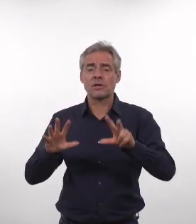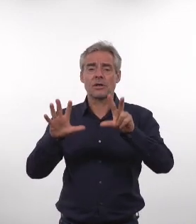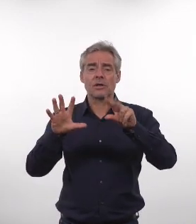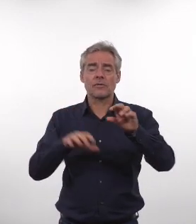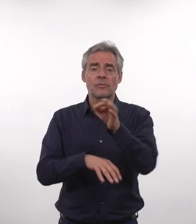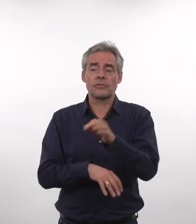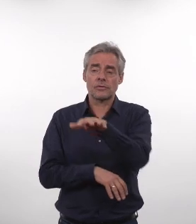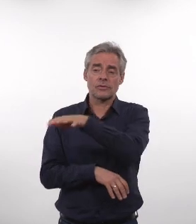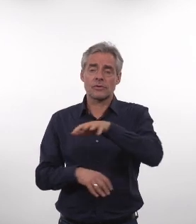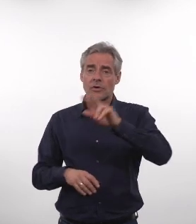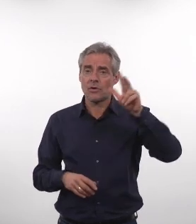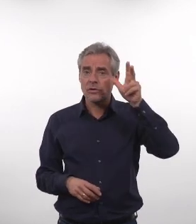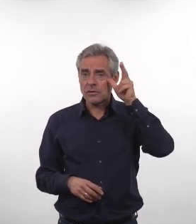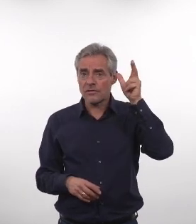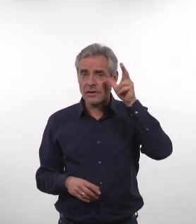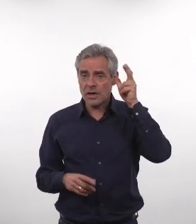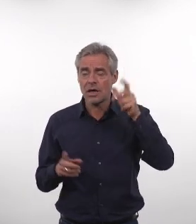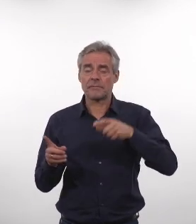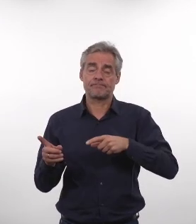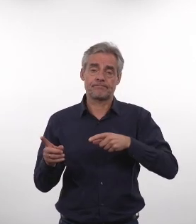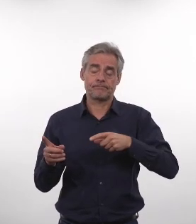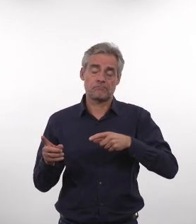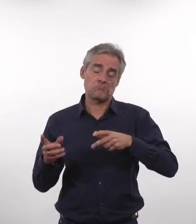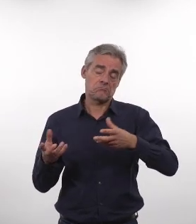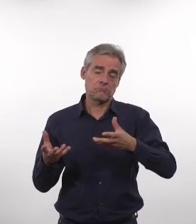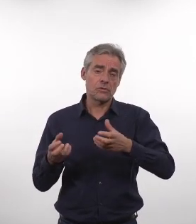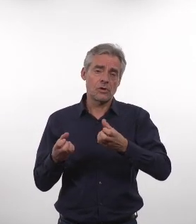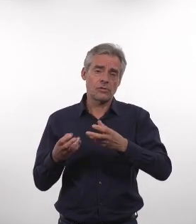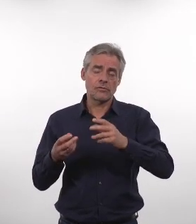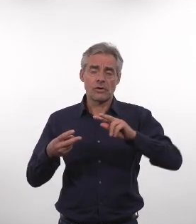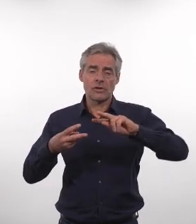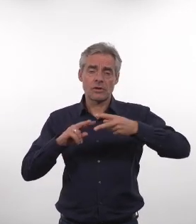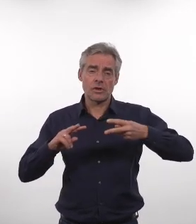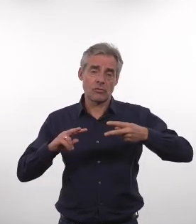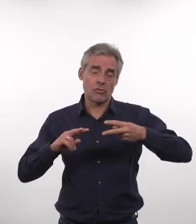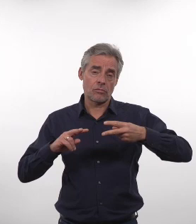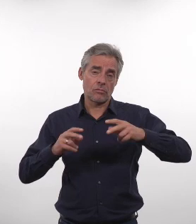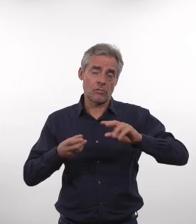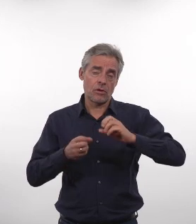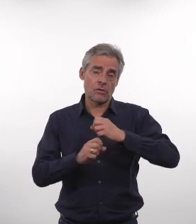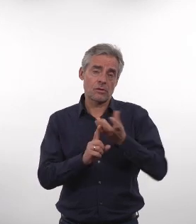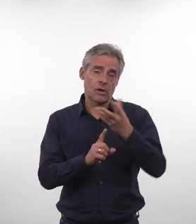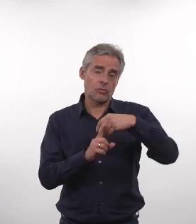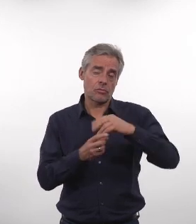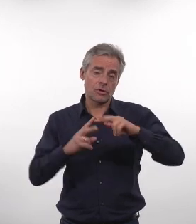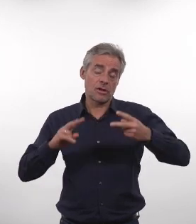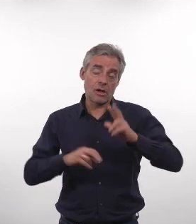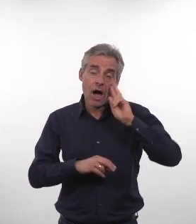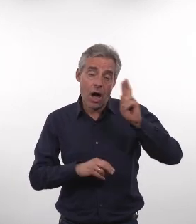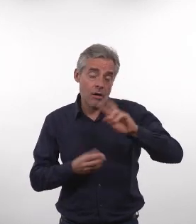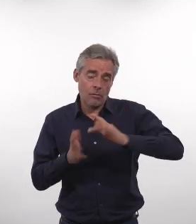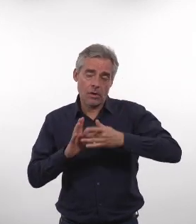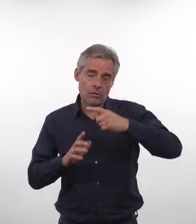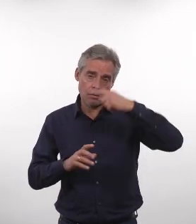patients sont porteurs de trisomie 21 et on a également des syndromes génétiques plus rares, mais qui ont tous présentent une